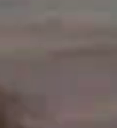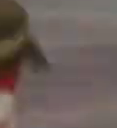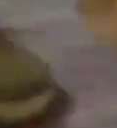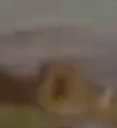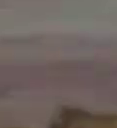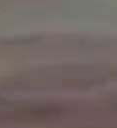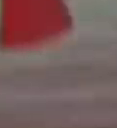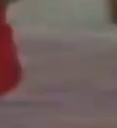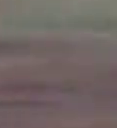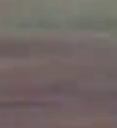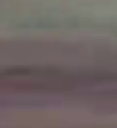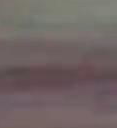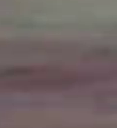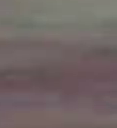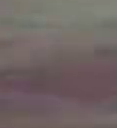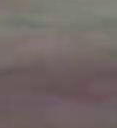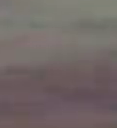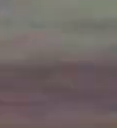betul-betul